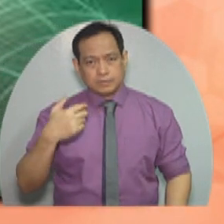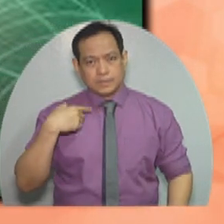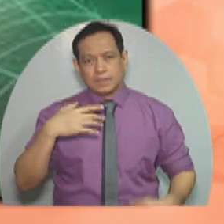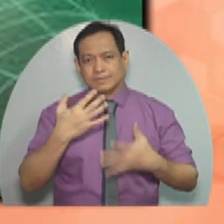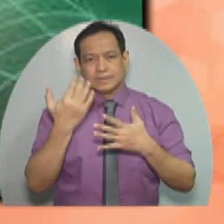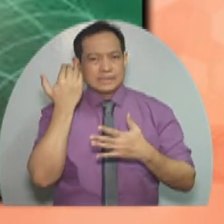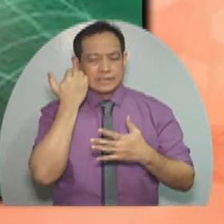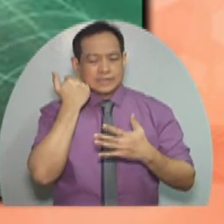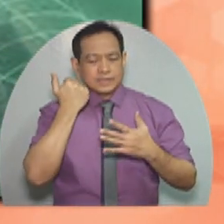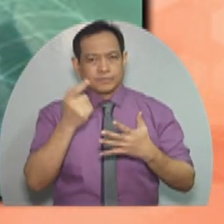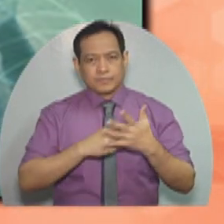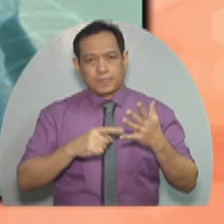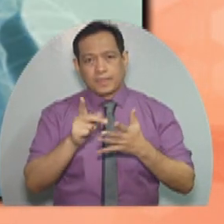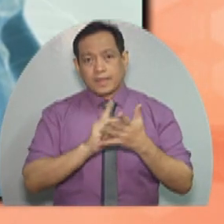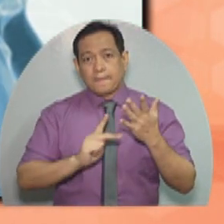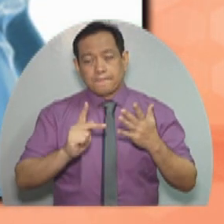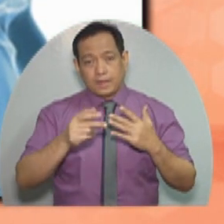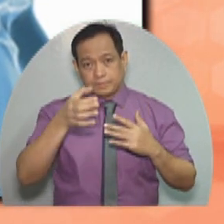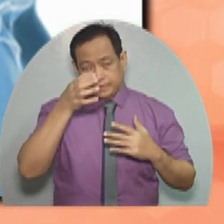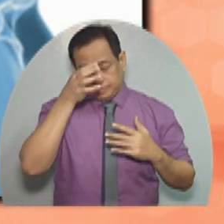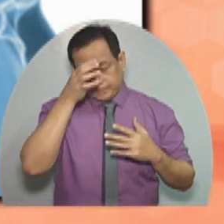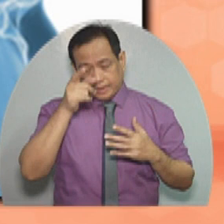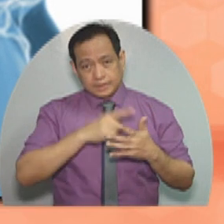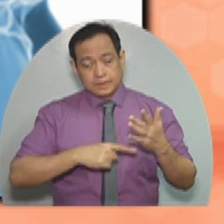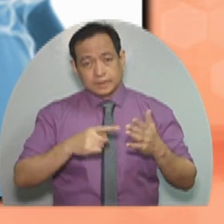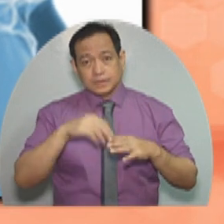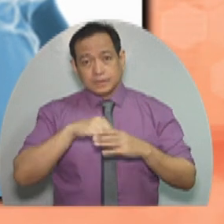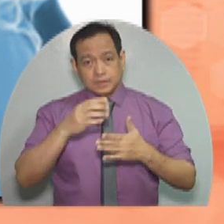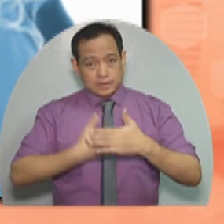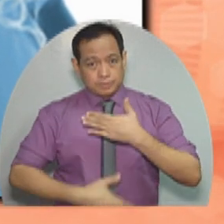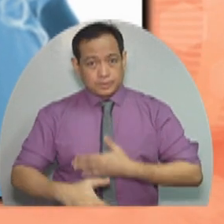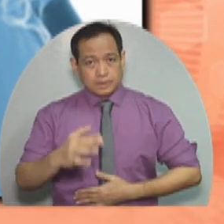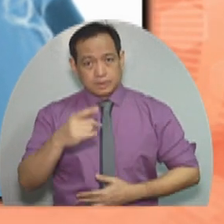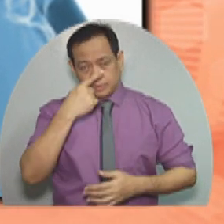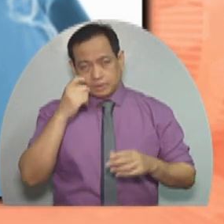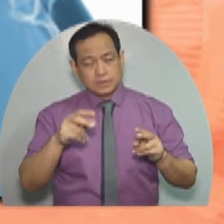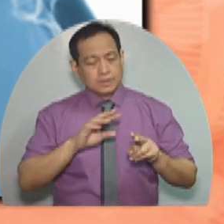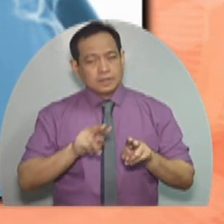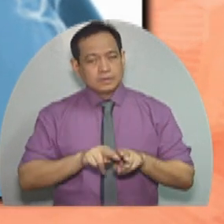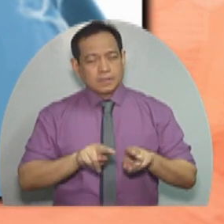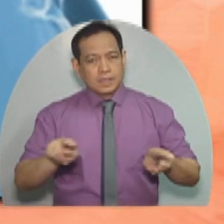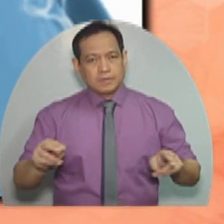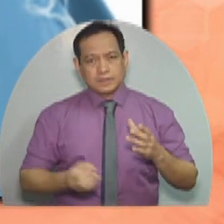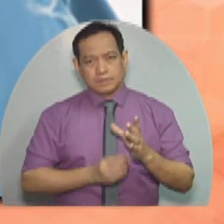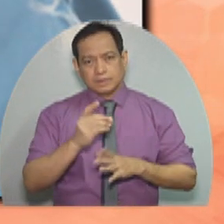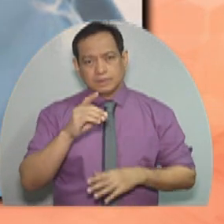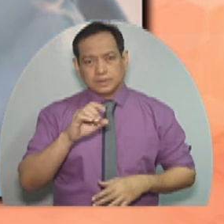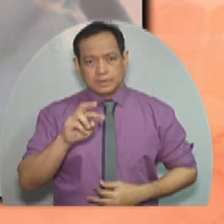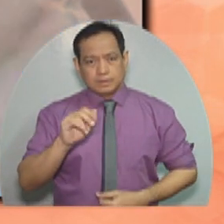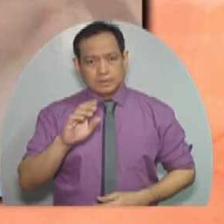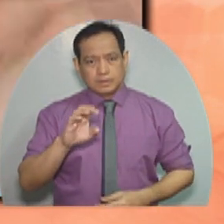mga kulang na parte ng utak. Ito ay congenital at dahil sa hindi normal na pagdevelop ng cerebral